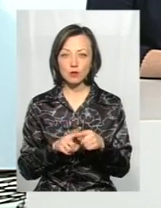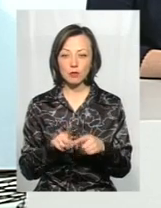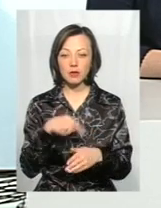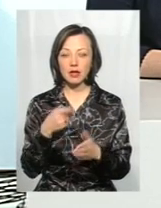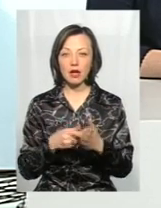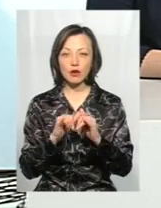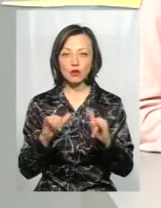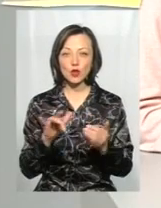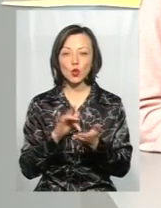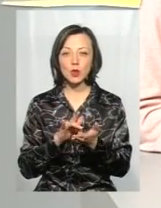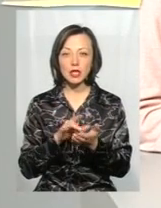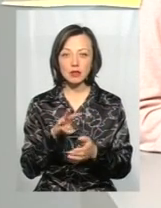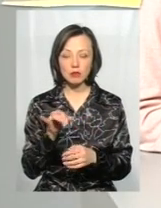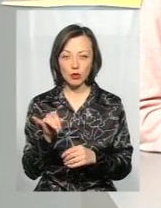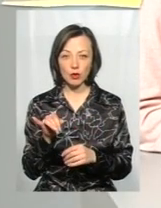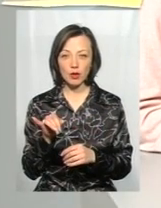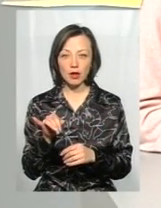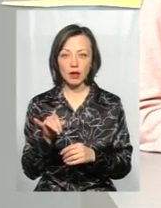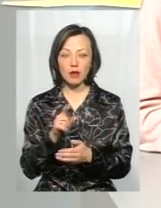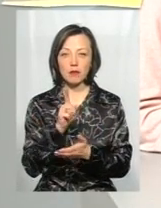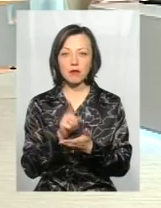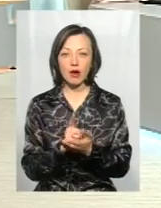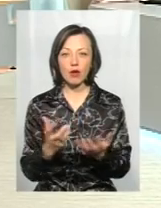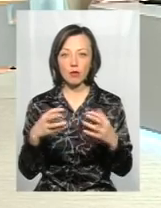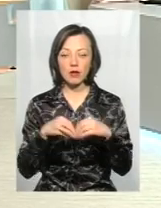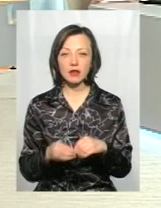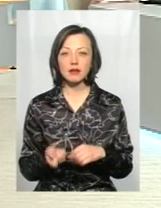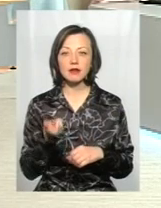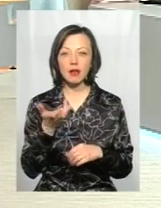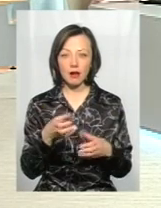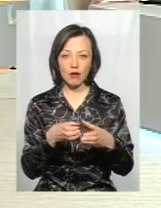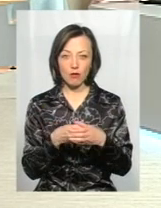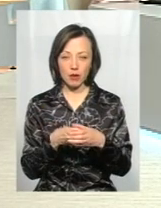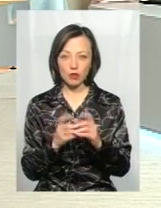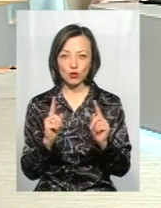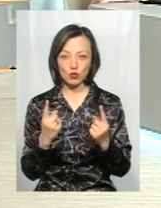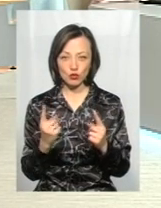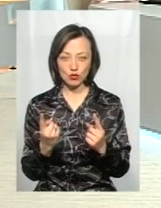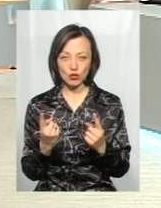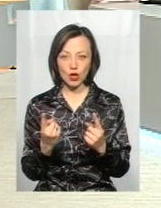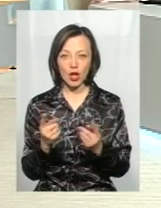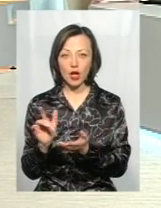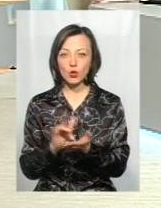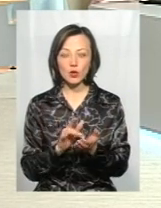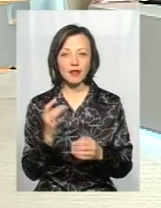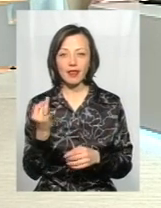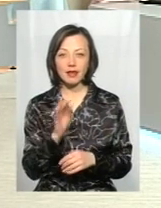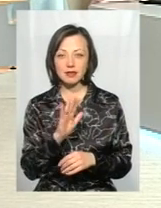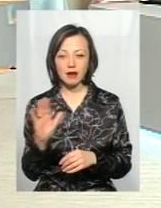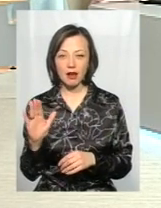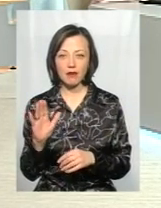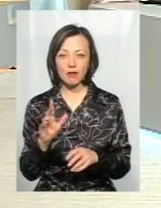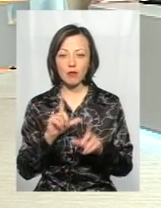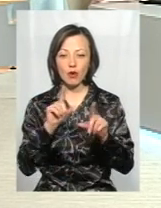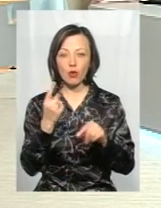питанні розвитку туризму, туристичних продуктів, тут мають об'єднуватись декілька громад, тому що Туристу не цікаво приїхати лише в